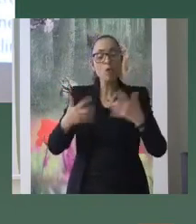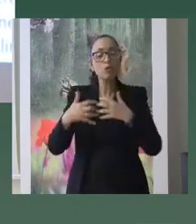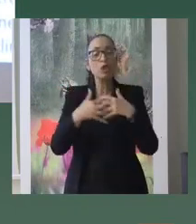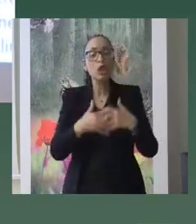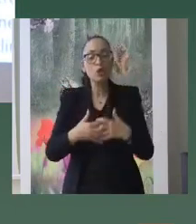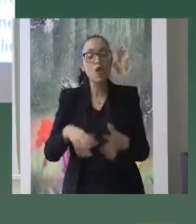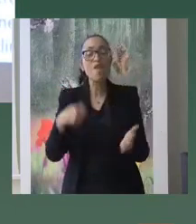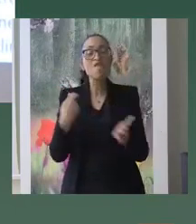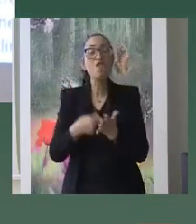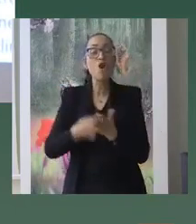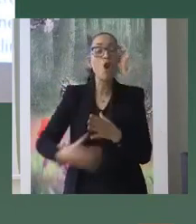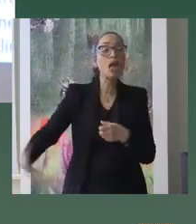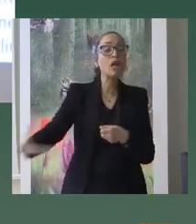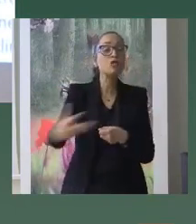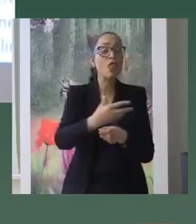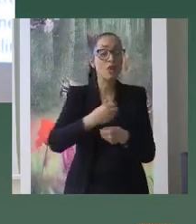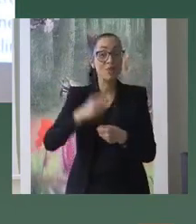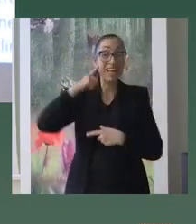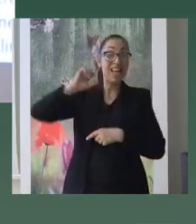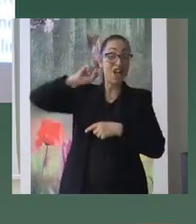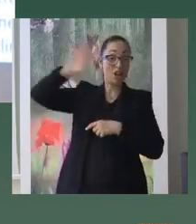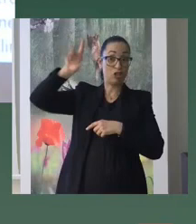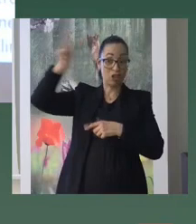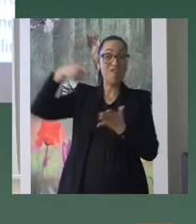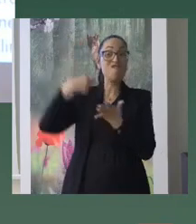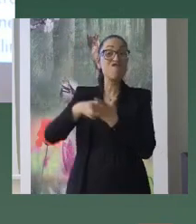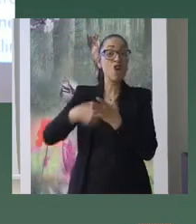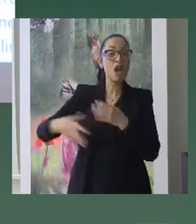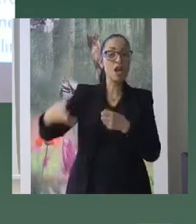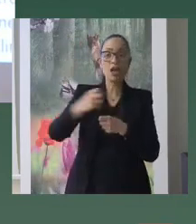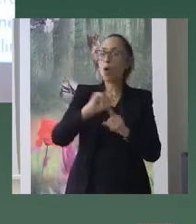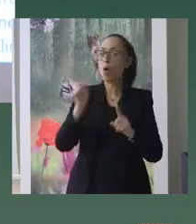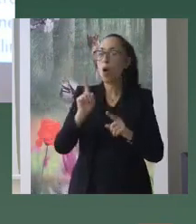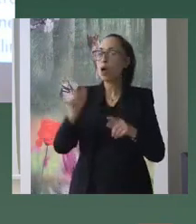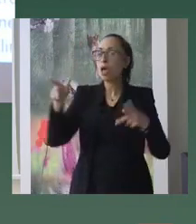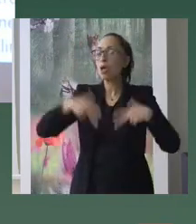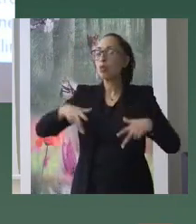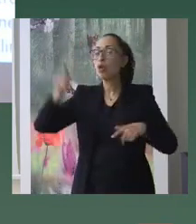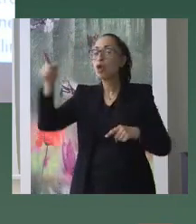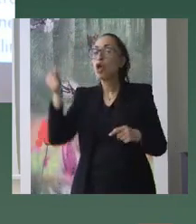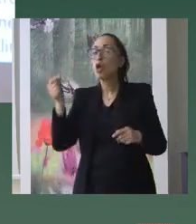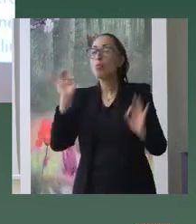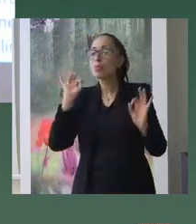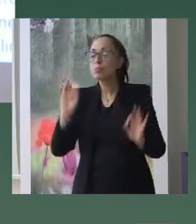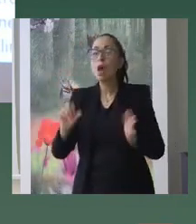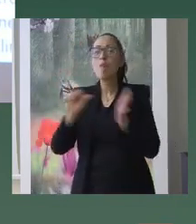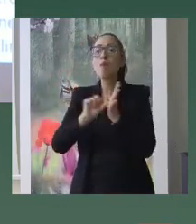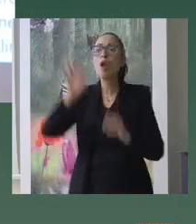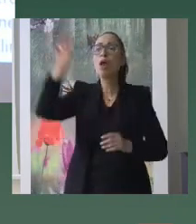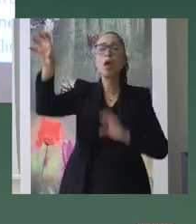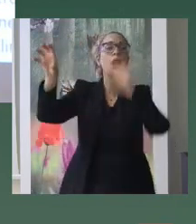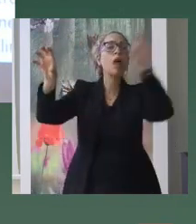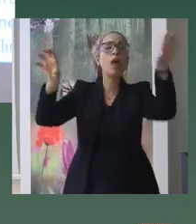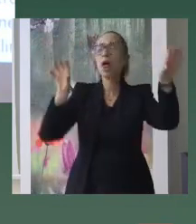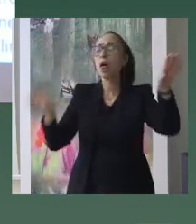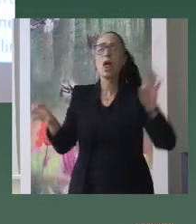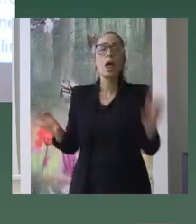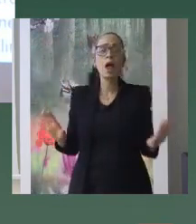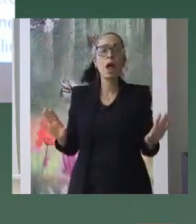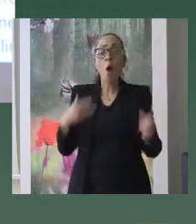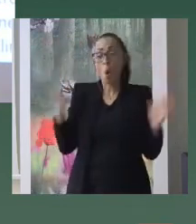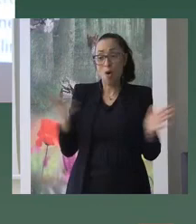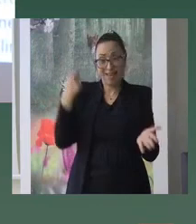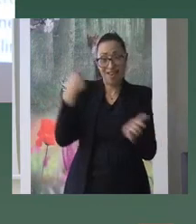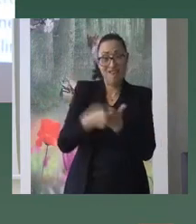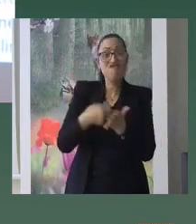λειτουργεί η φορολογία εισοδήματος. Στο εξωτερικό, η φορολογία εισοδήματος δεν πηγαίνει στο Υπουργείο Οικονομικών, πηγαίνει στην κάθε πόλη χωριστά. Δηλαδή, όταν πληρώνεις